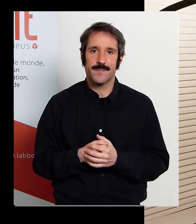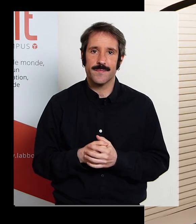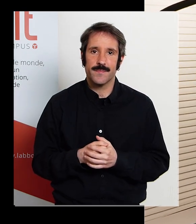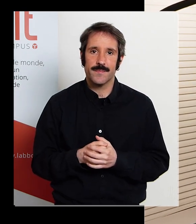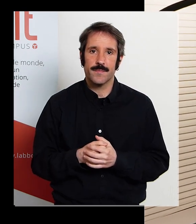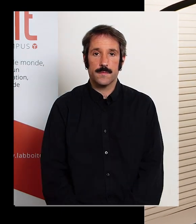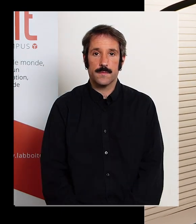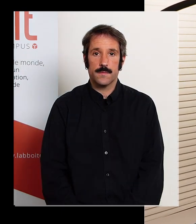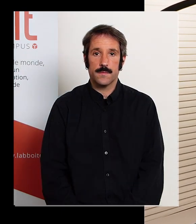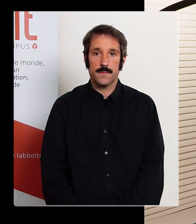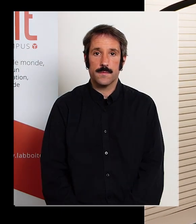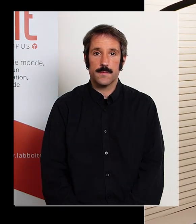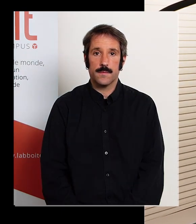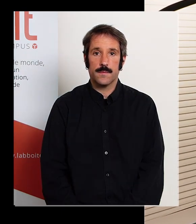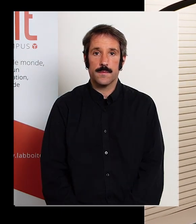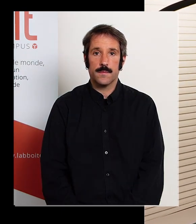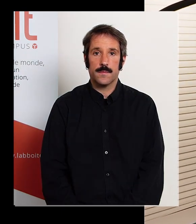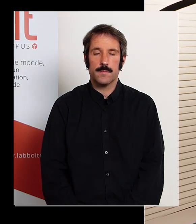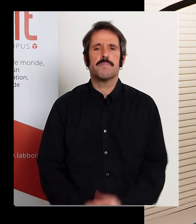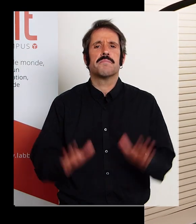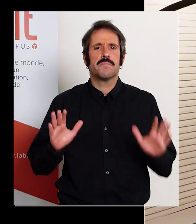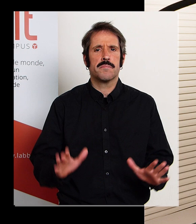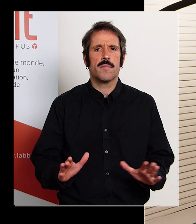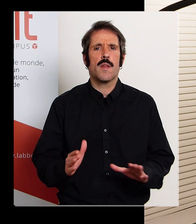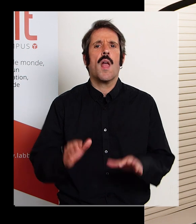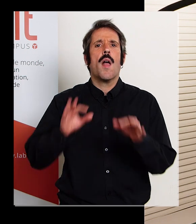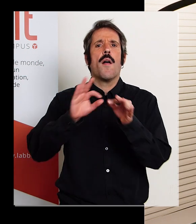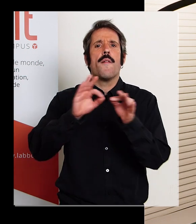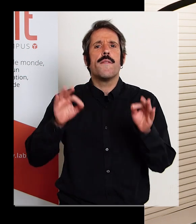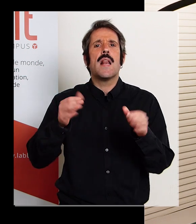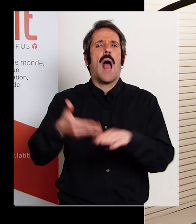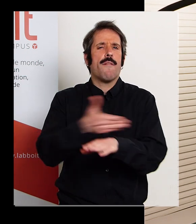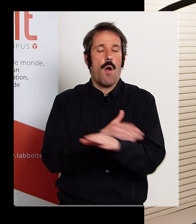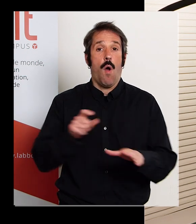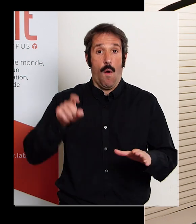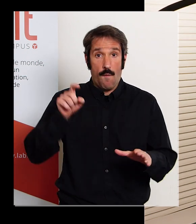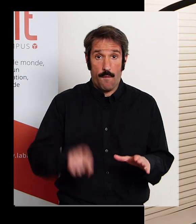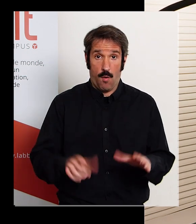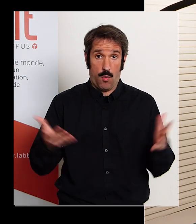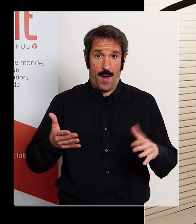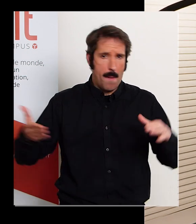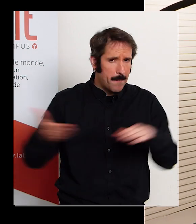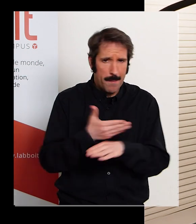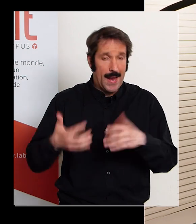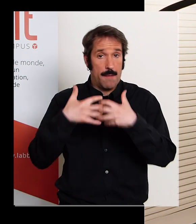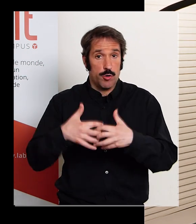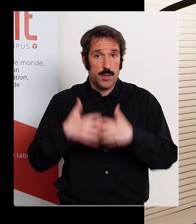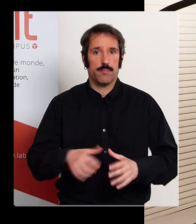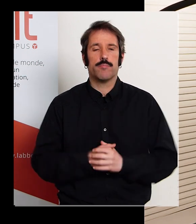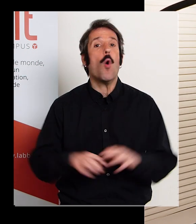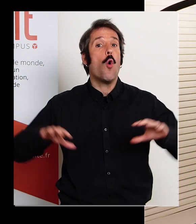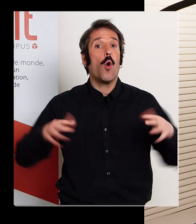inférieur. Avant d'enfiler, avant de mettre les fils dans la machine, il nous faut au préalable la